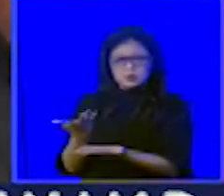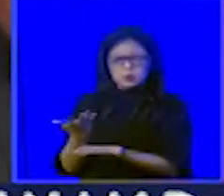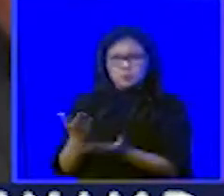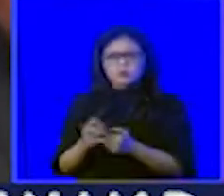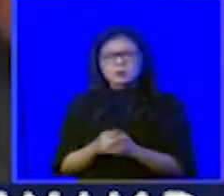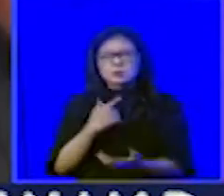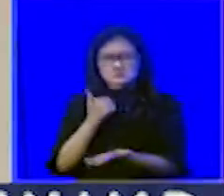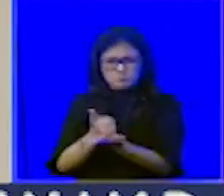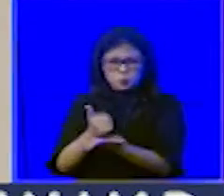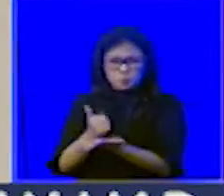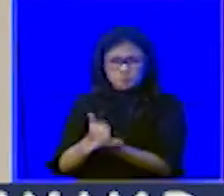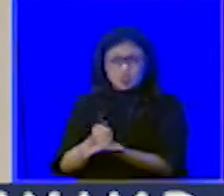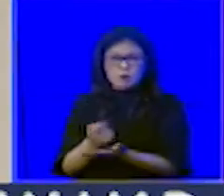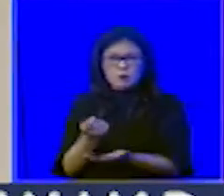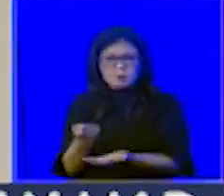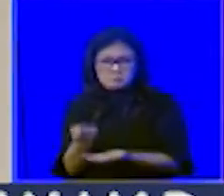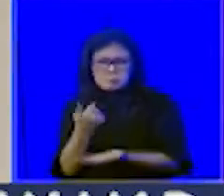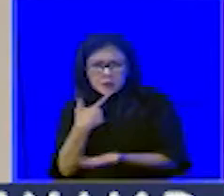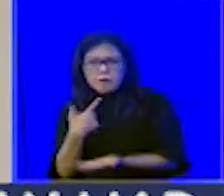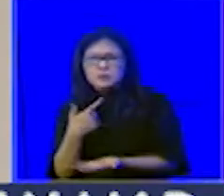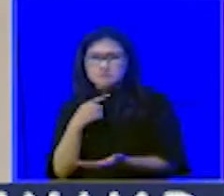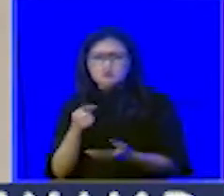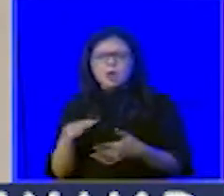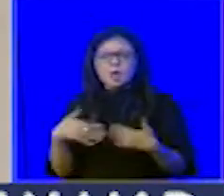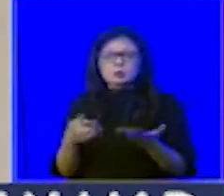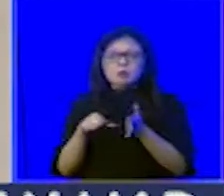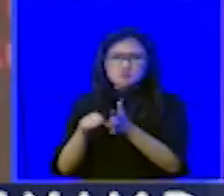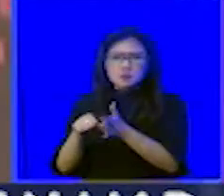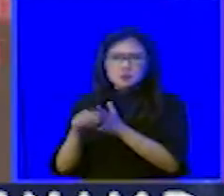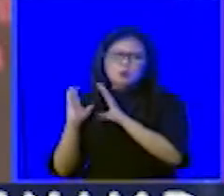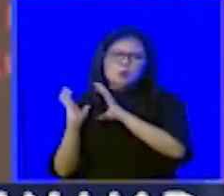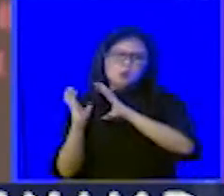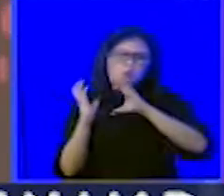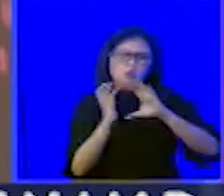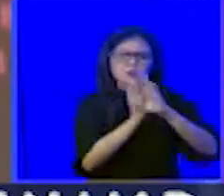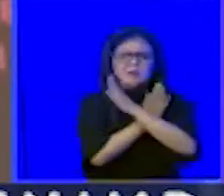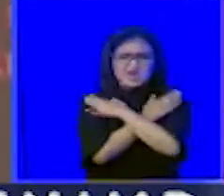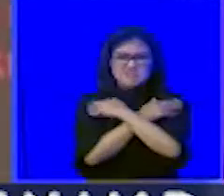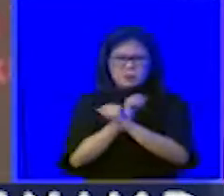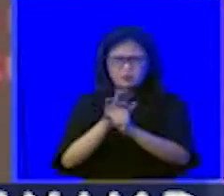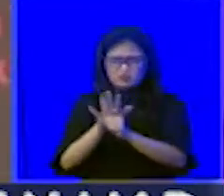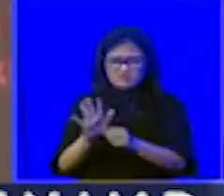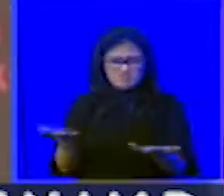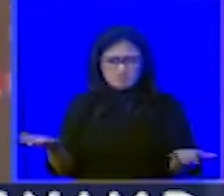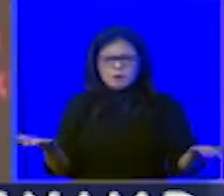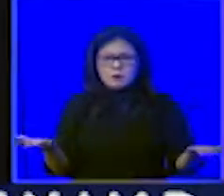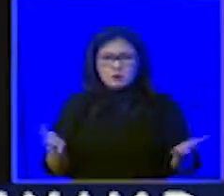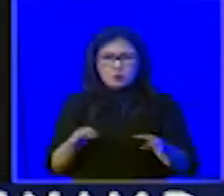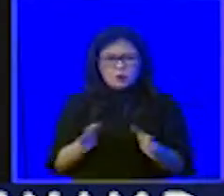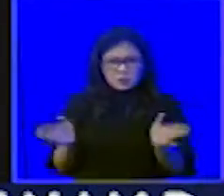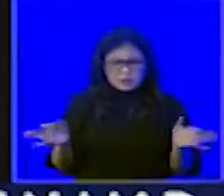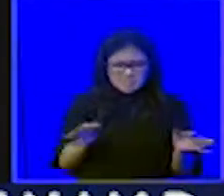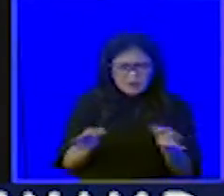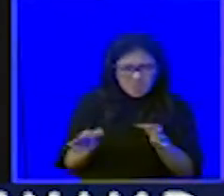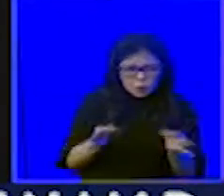atau mematok harga untuk jasa pengangkutan jenazah COVID-19. Menurut koordinator relawan pikul jenazah, seluruh pemberian uang